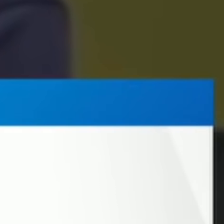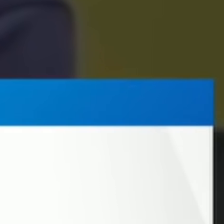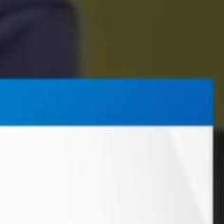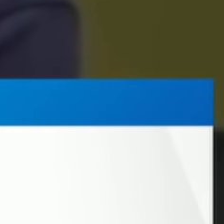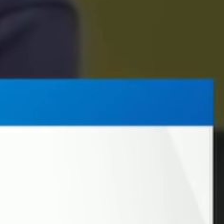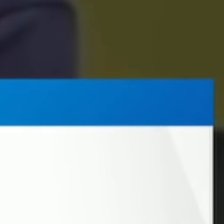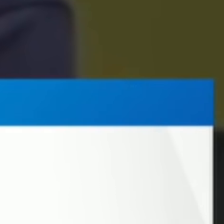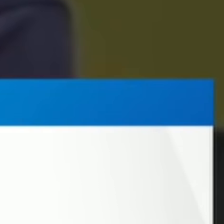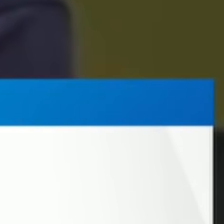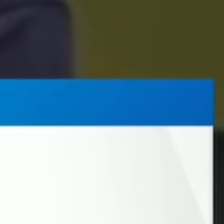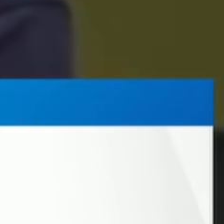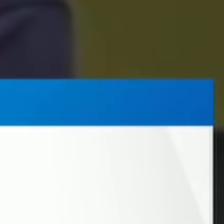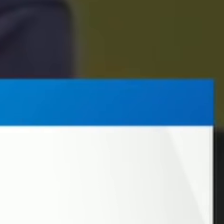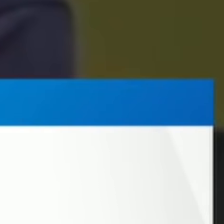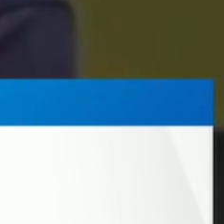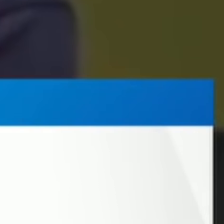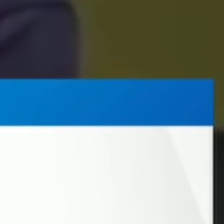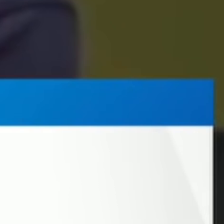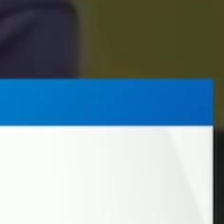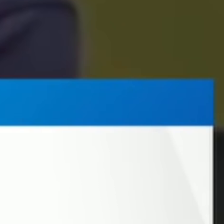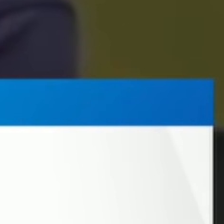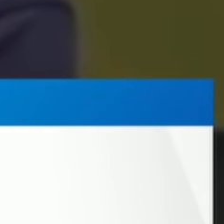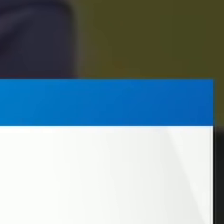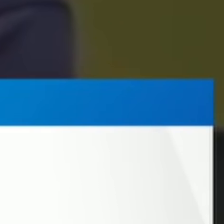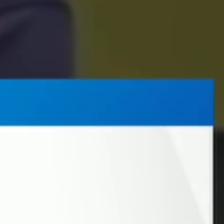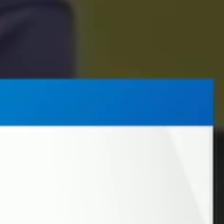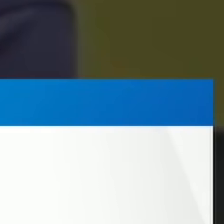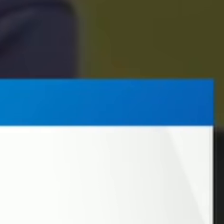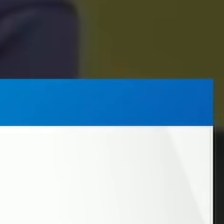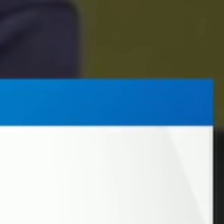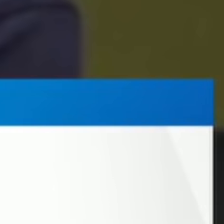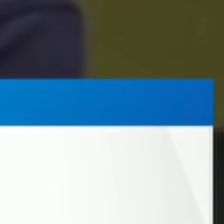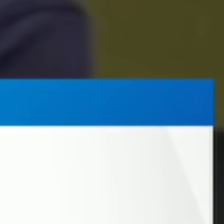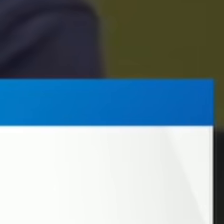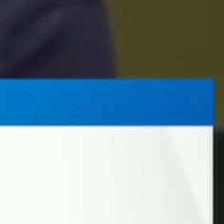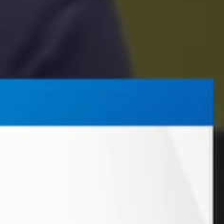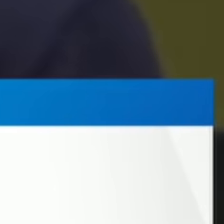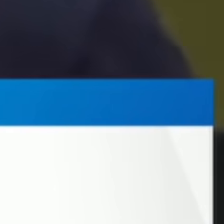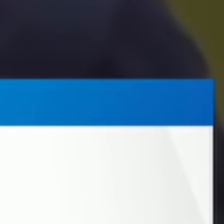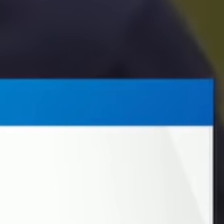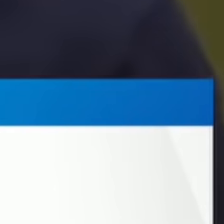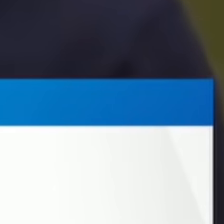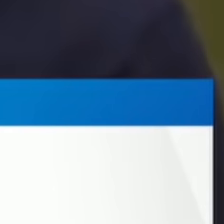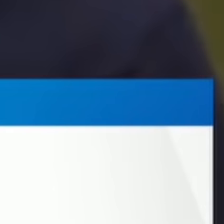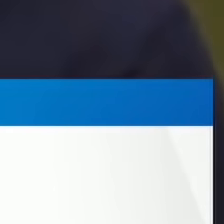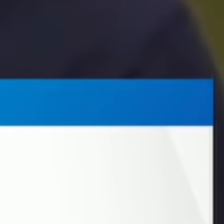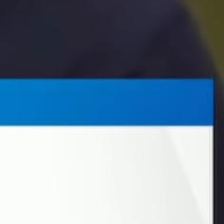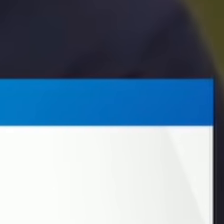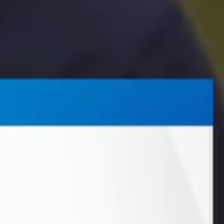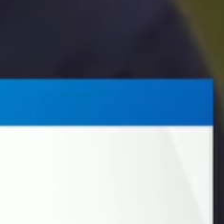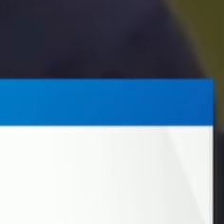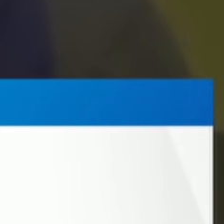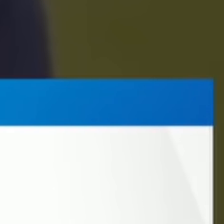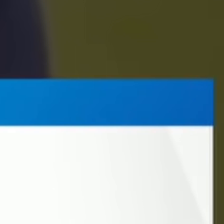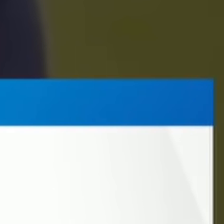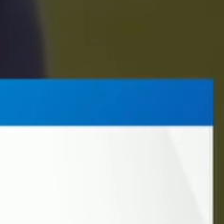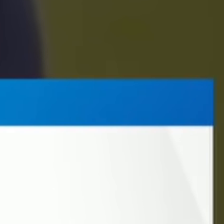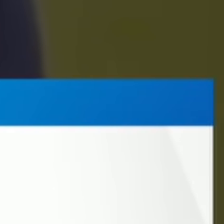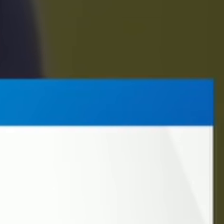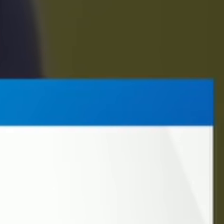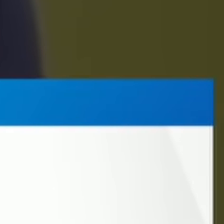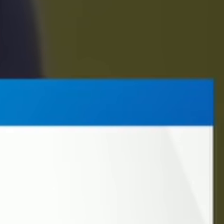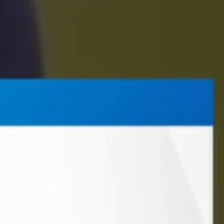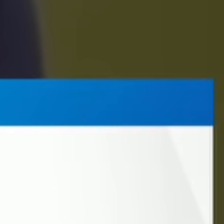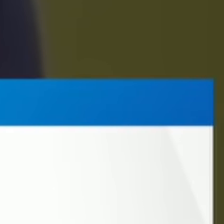라는 말씀을 안 하셨잖아요 9 킴 게이트 라고 하지 그것은 그 저는 좀 동문서답 이라고 봅니다 파천